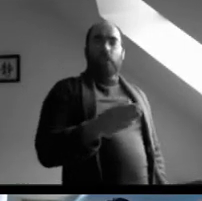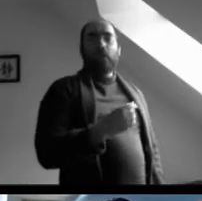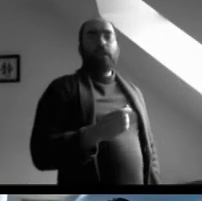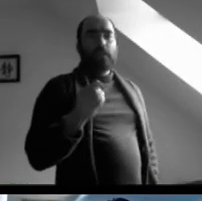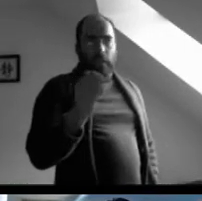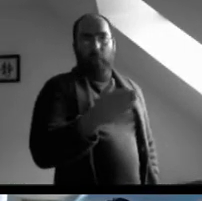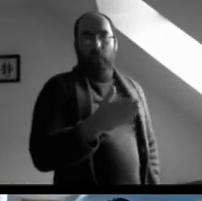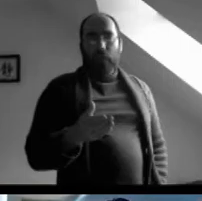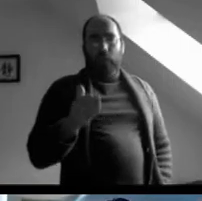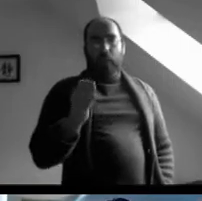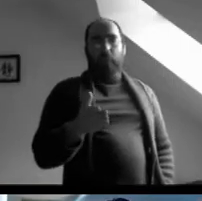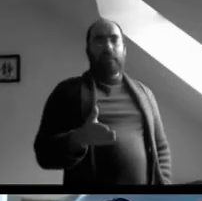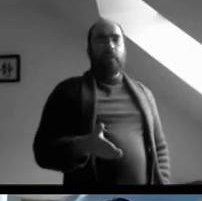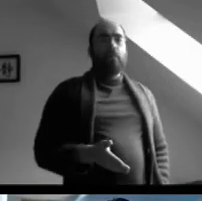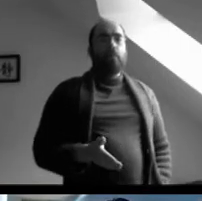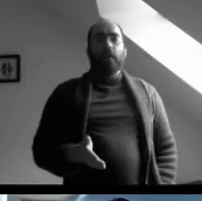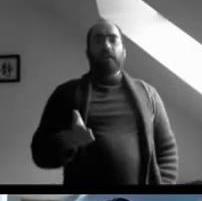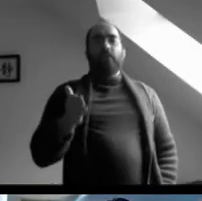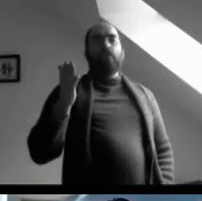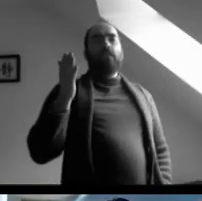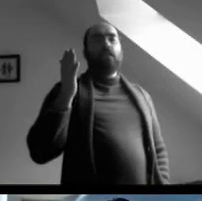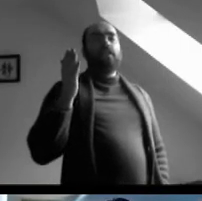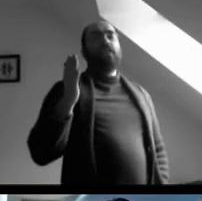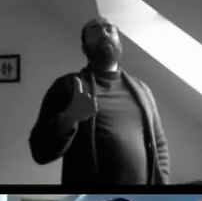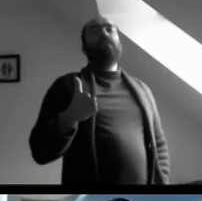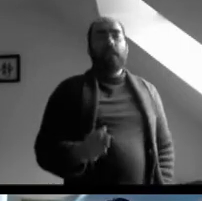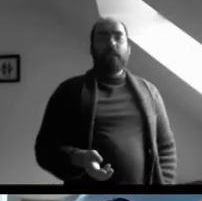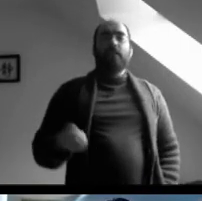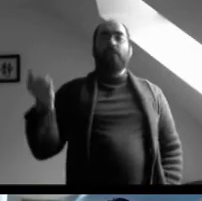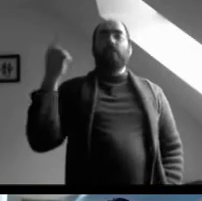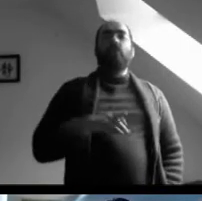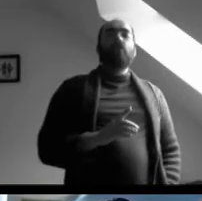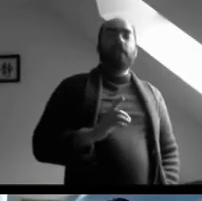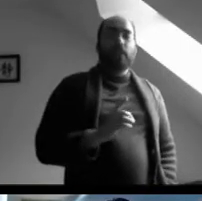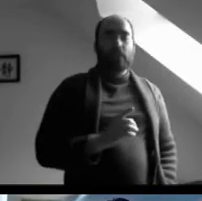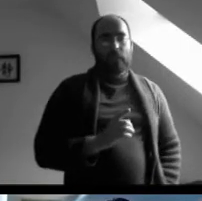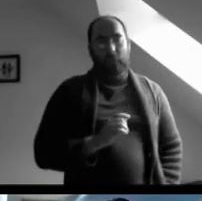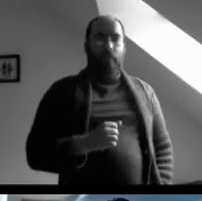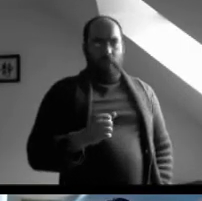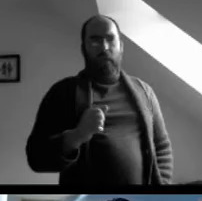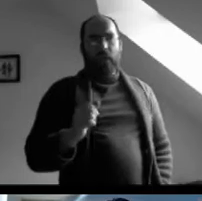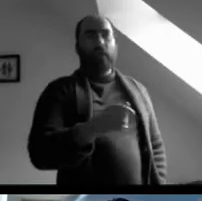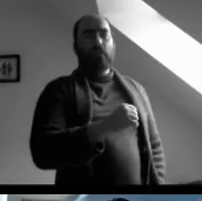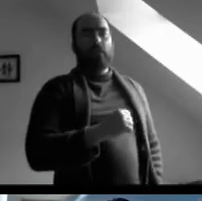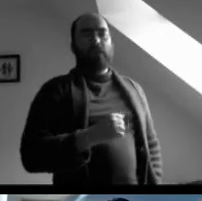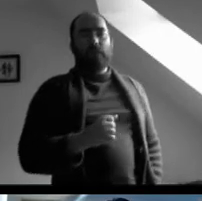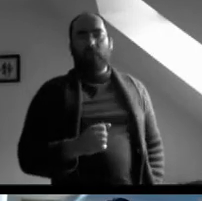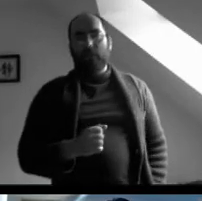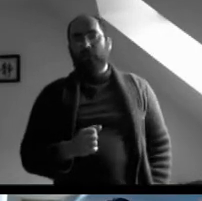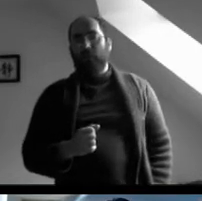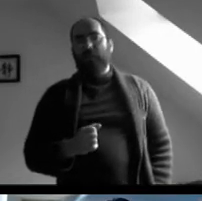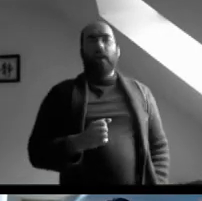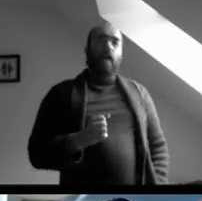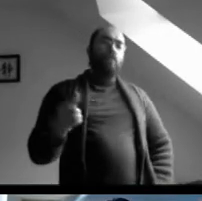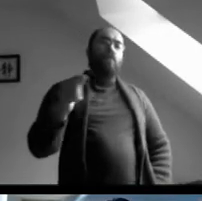ne serait-ce qu'un peu de la peine d'un peuple qui a vécu une tragédie historique et qui ne cesse de se rejouer à travers son cinéma. Comme un rempart contre l'individualisme